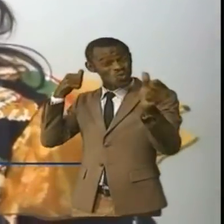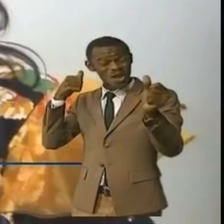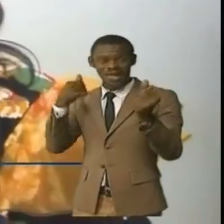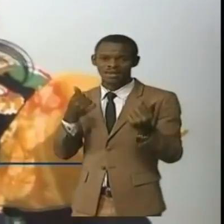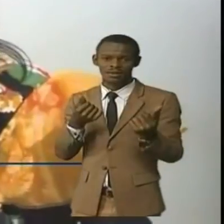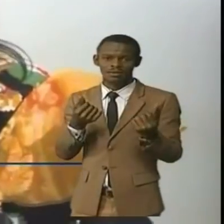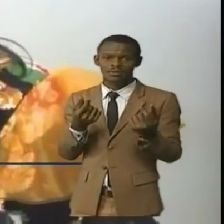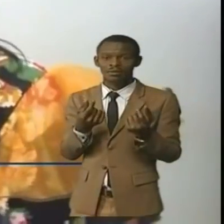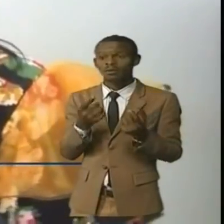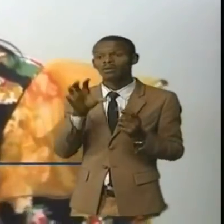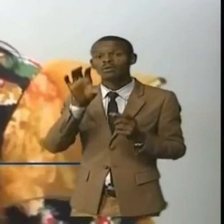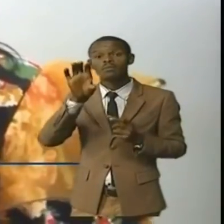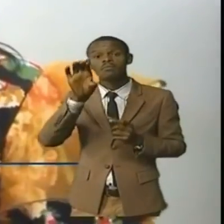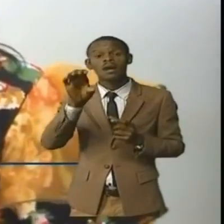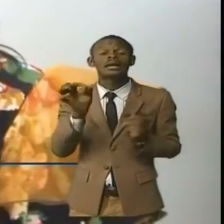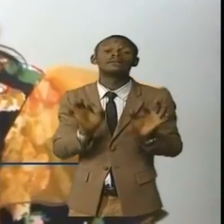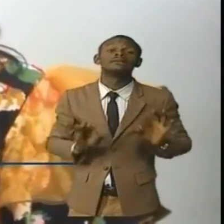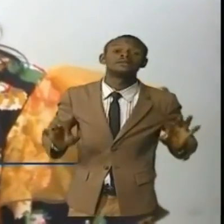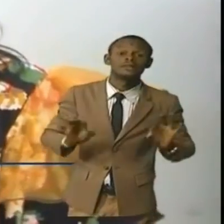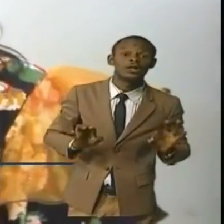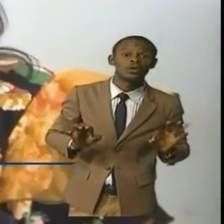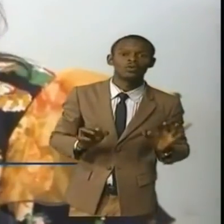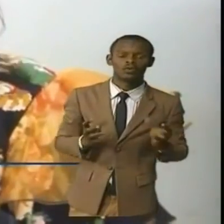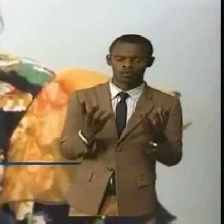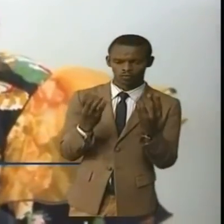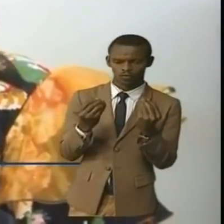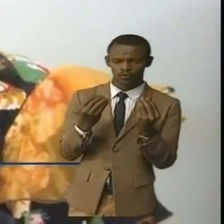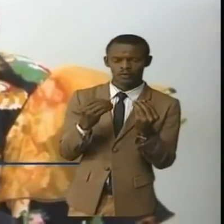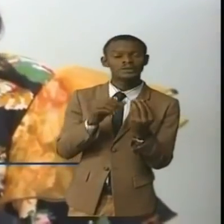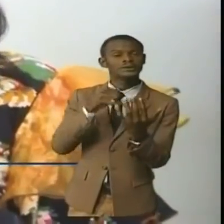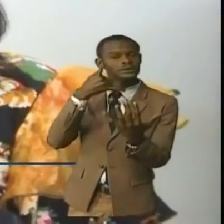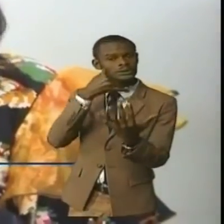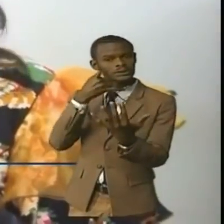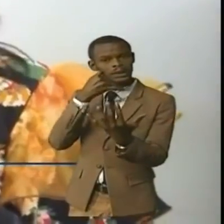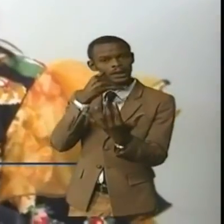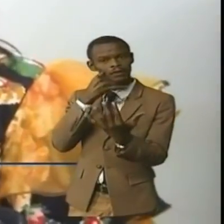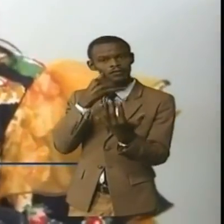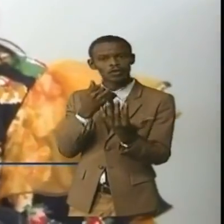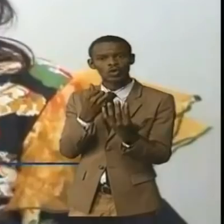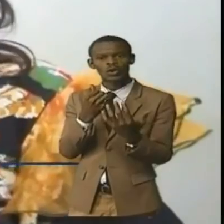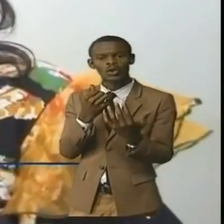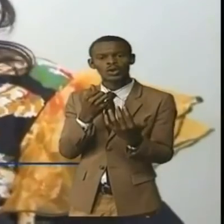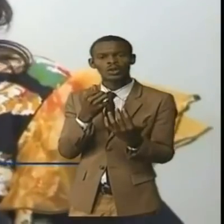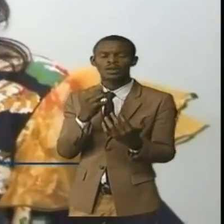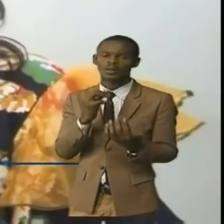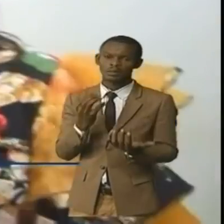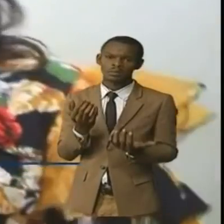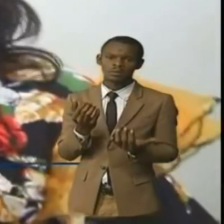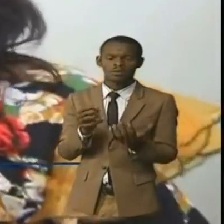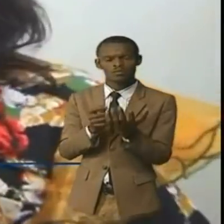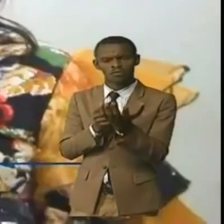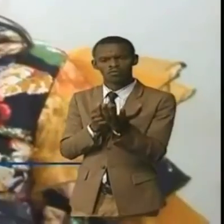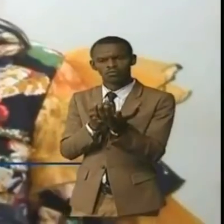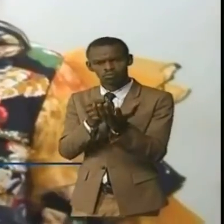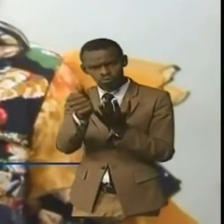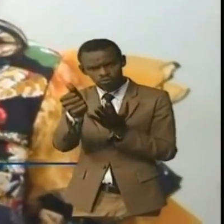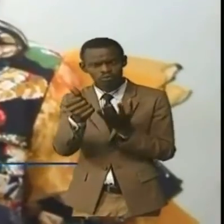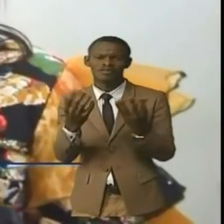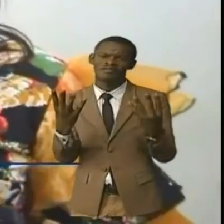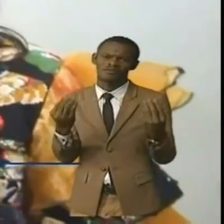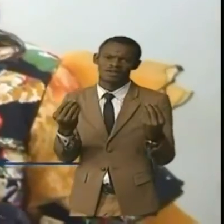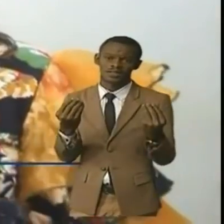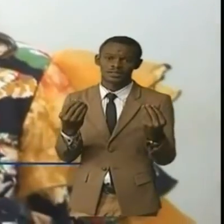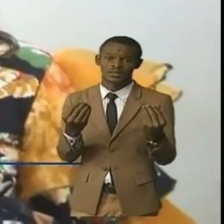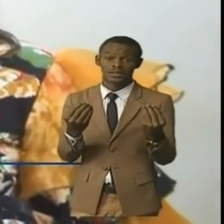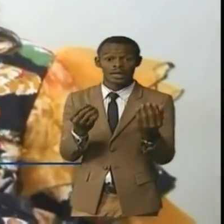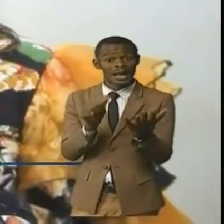leur permettre en fait d'effectuer les paiements. C'est au travers le POS, avec ces systèmes, nous voulons éviter le coulage